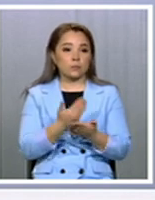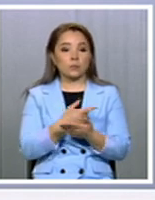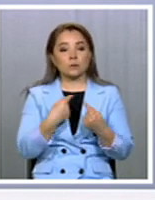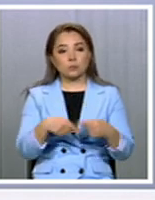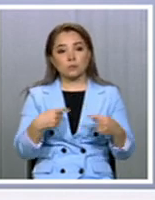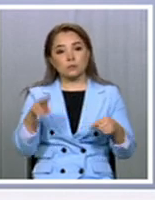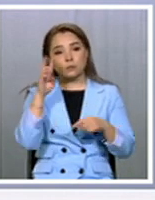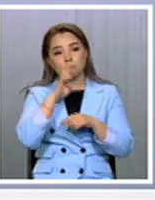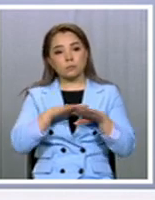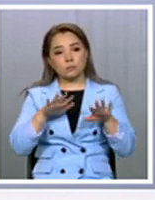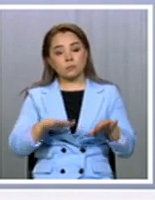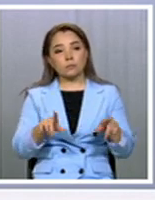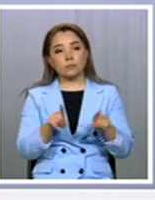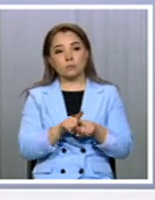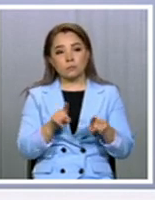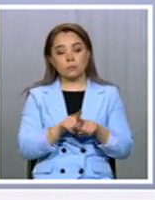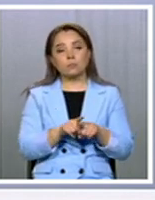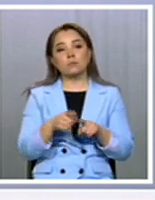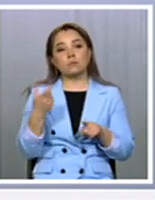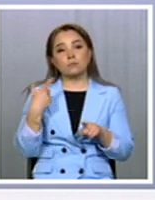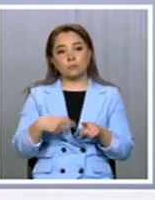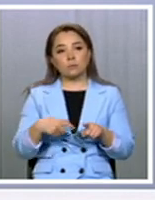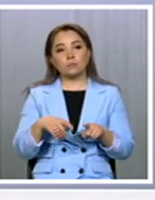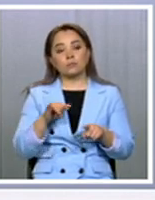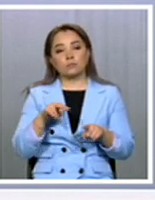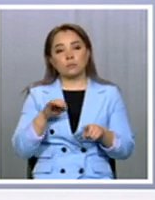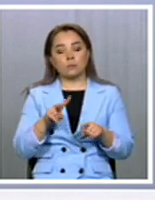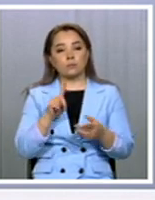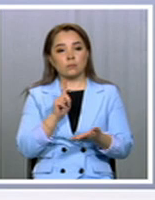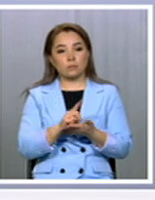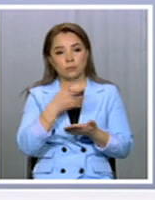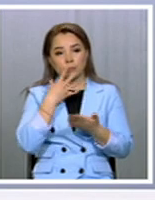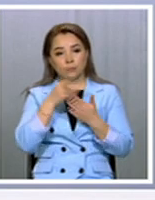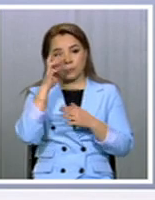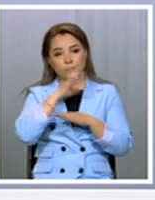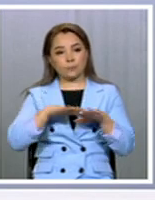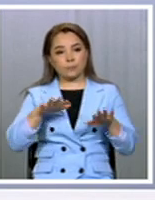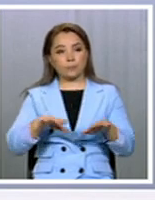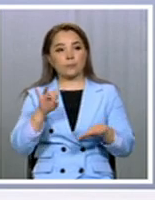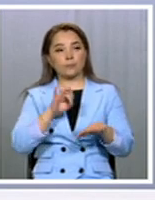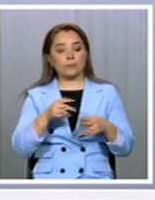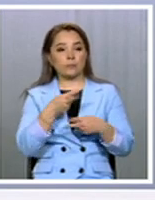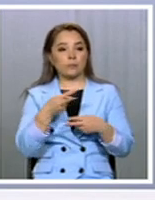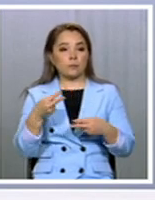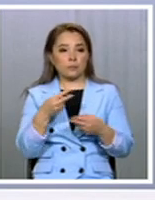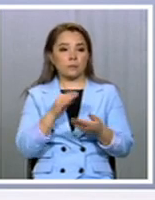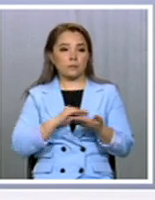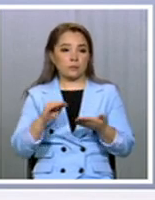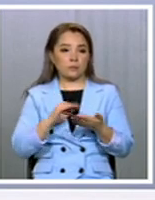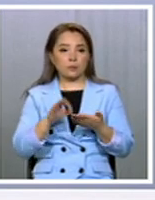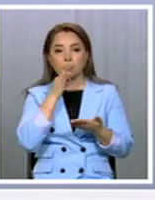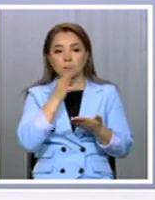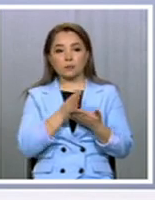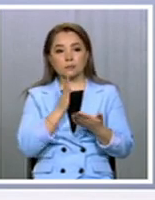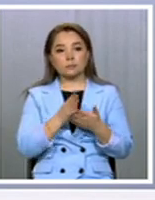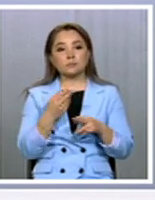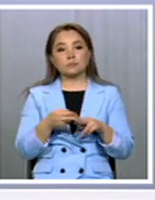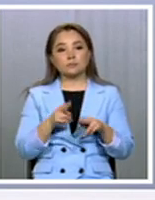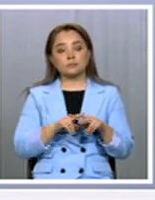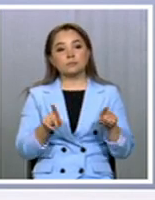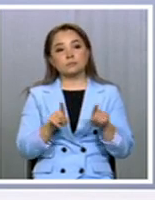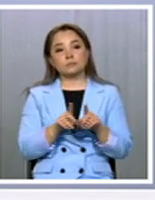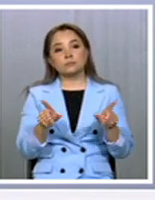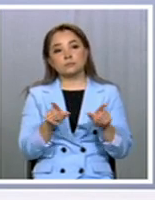елде сұлтан болғанша, өз еліңде ұлтан бол деген мақалды да шығарған. Сонымен бірге